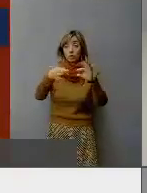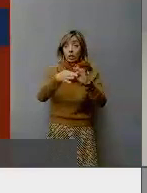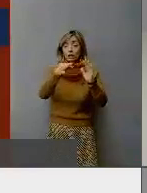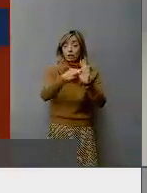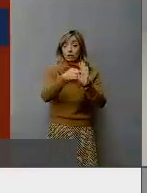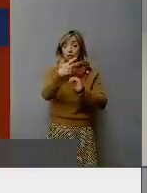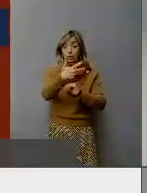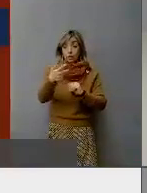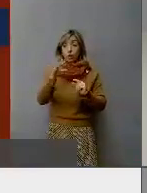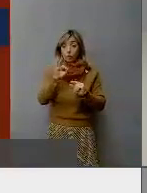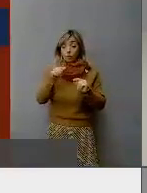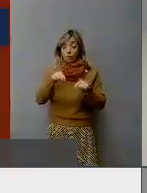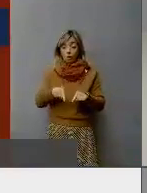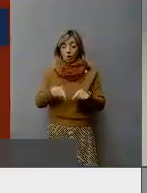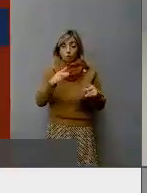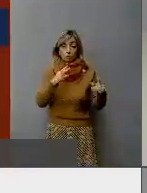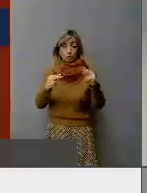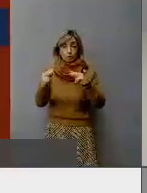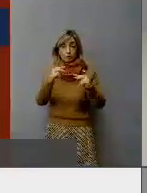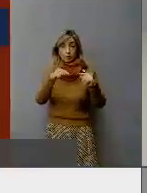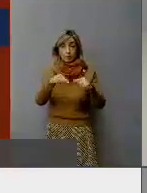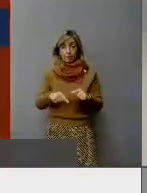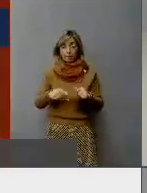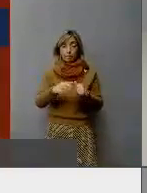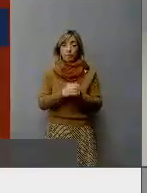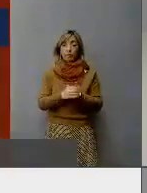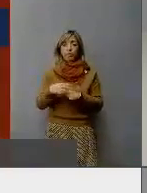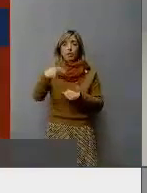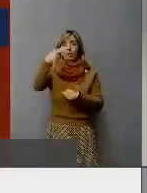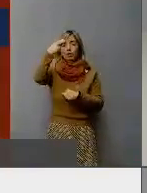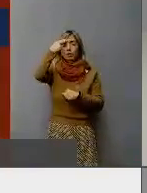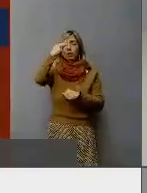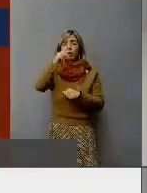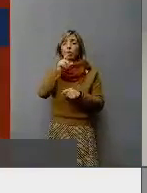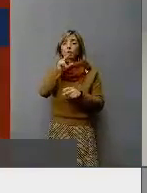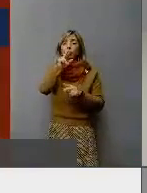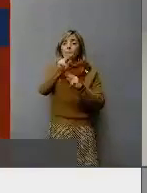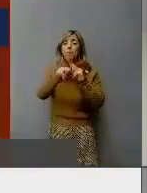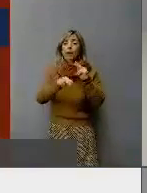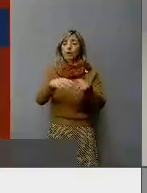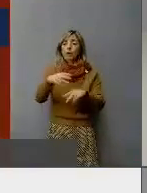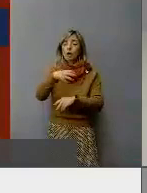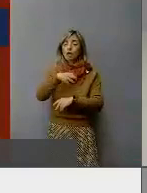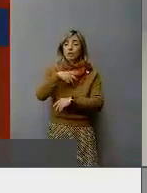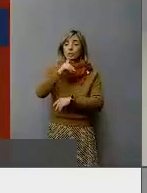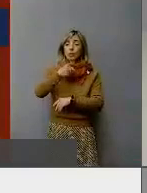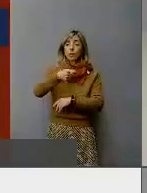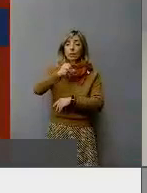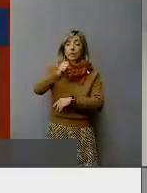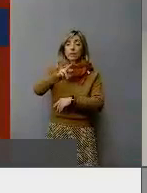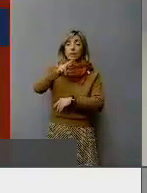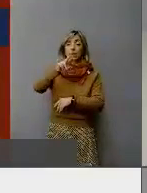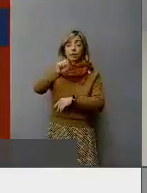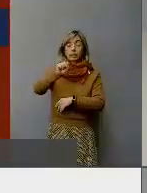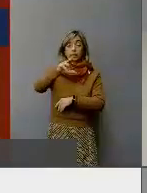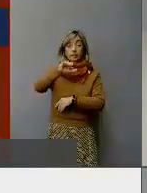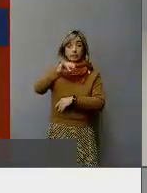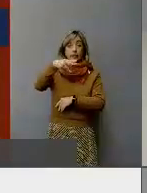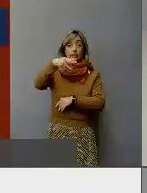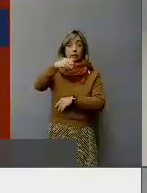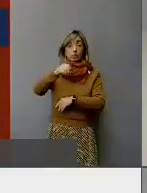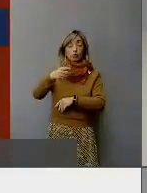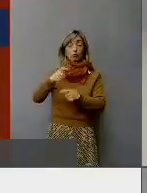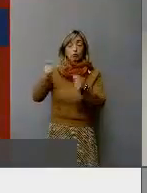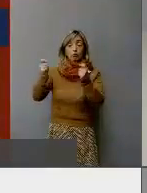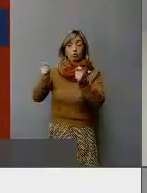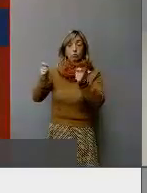ricordo le parole dell'assessore garassino in un'intervista al fatto quotidiano e